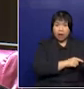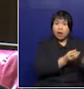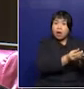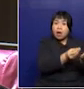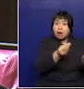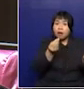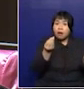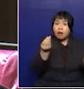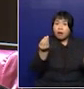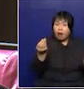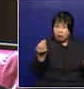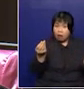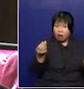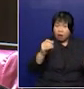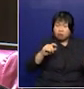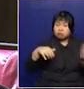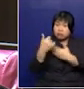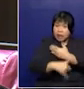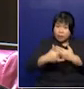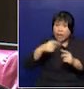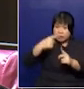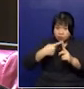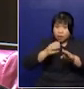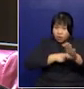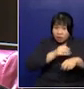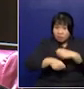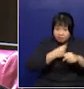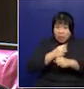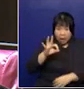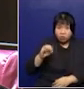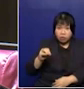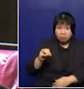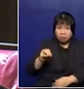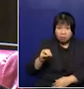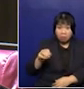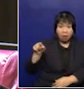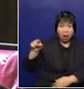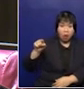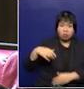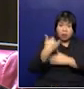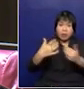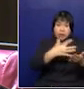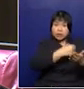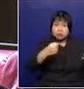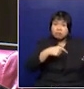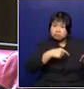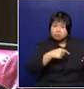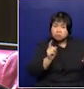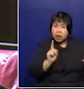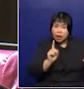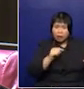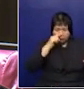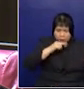างชาติเช่าเกินกว่า90ปีเหรอเราไม่ตกเป็นอาณานิคมของเขาเหรอประเทศ